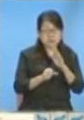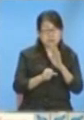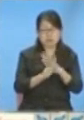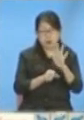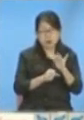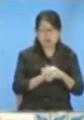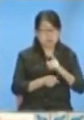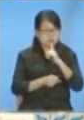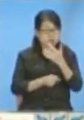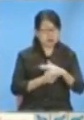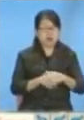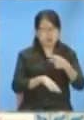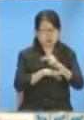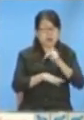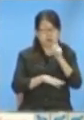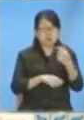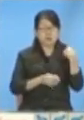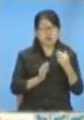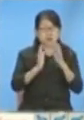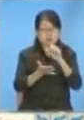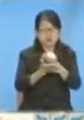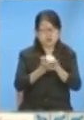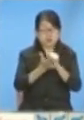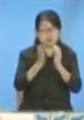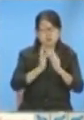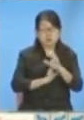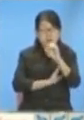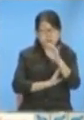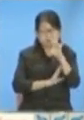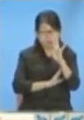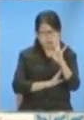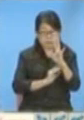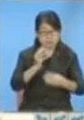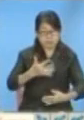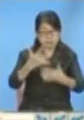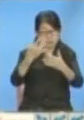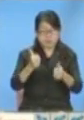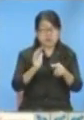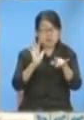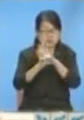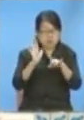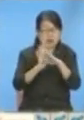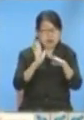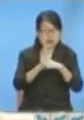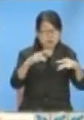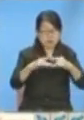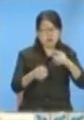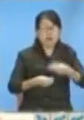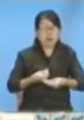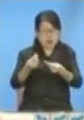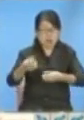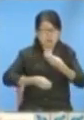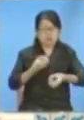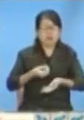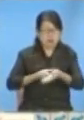ต้องให้เพื่อนที่ขอสวนความเห็นที่ประธานกรรมการบอกว่าขัดหลักการเนี่ยเขาได้แสดงความคิดเห็นครับ